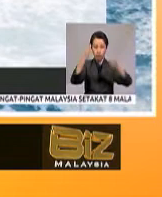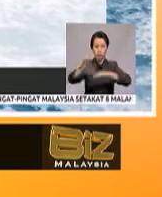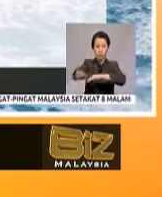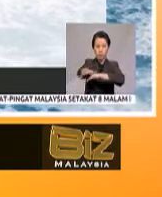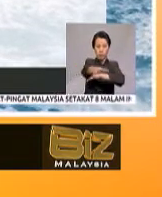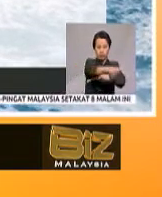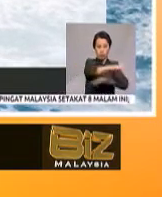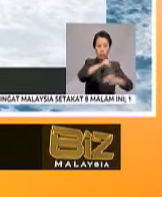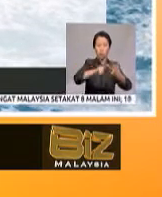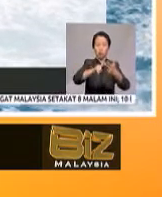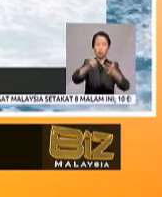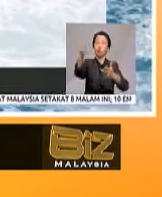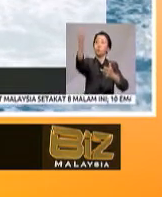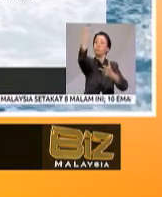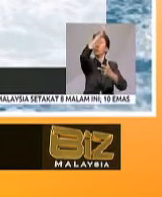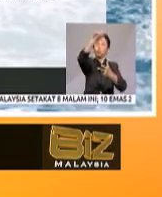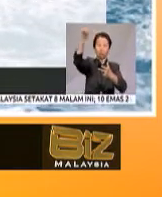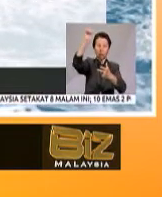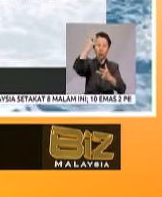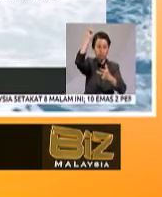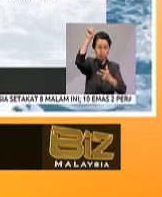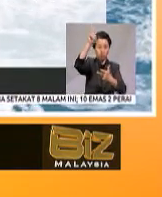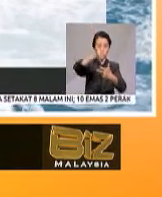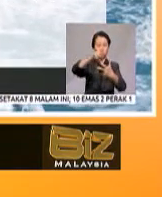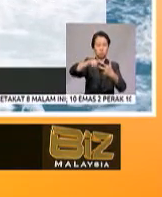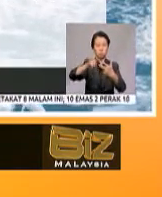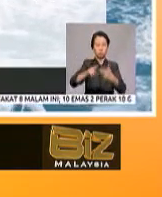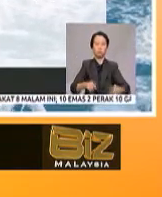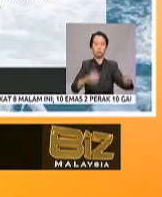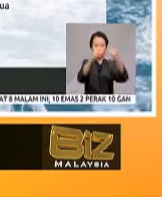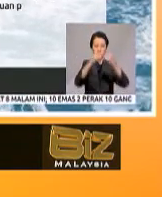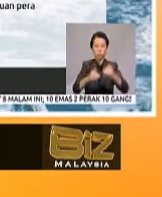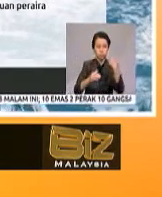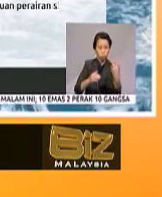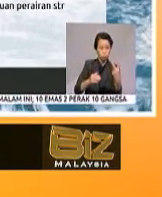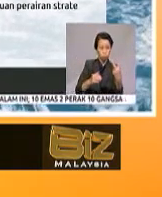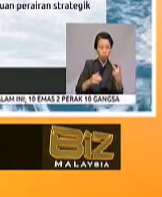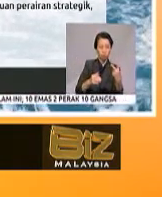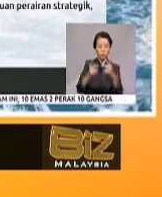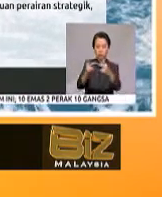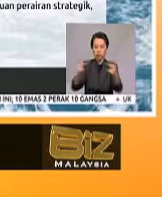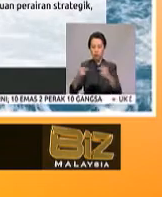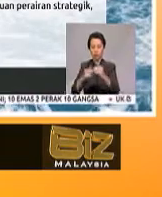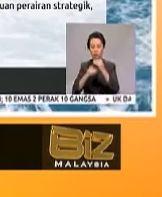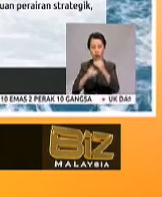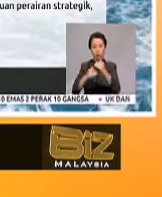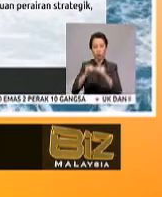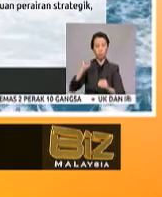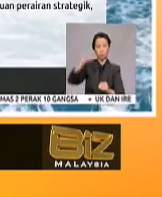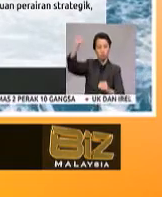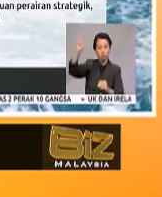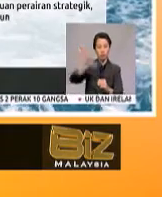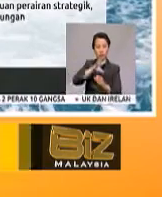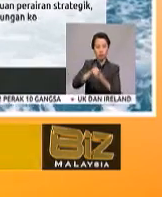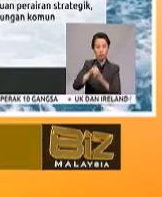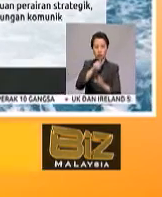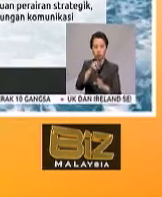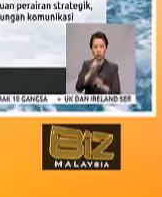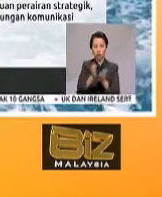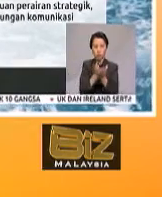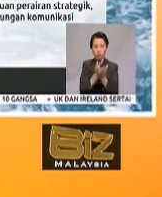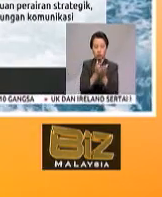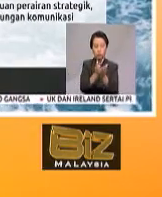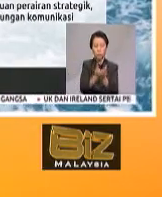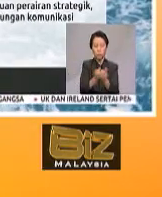tugas mereka dengan baik, apa ancaman risiko keselamatan yang dihadapi